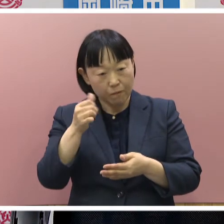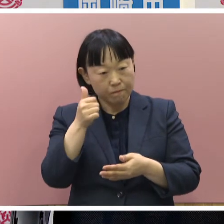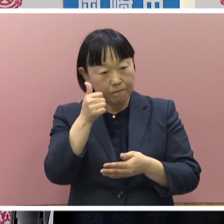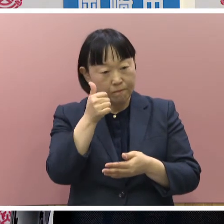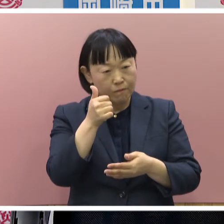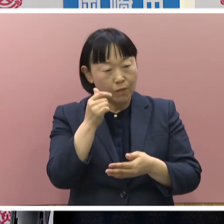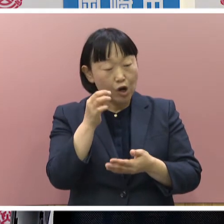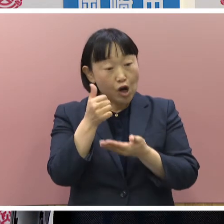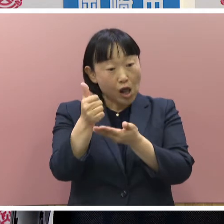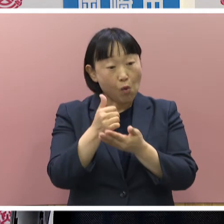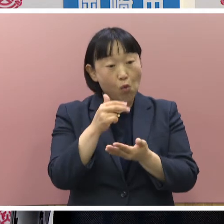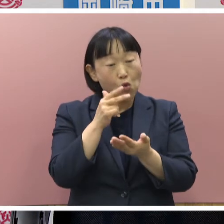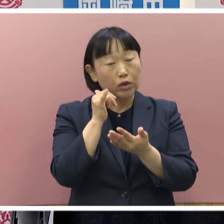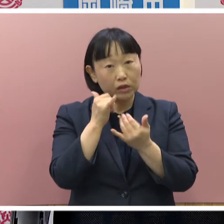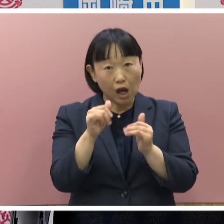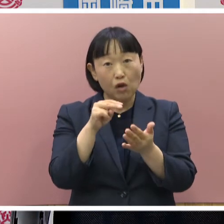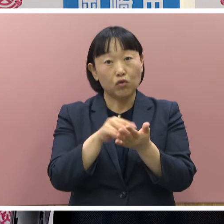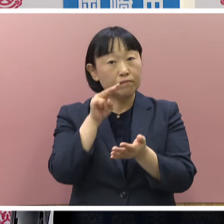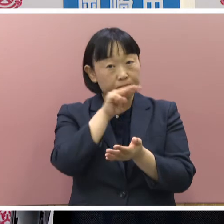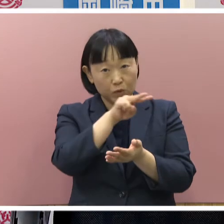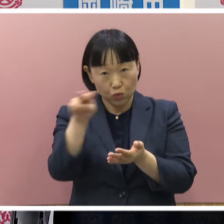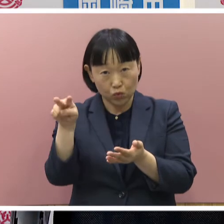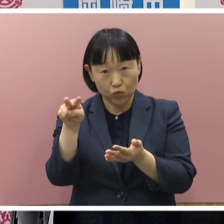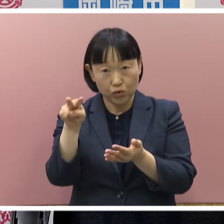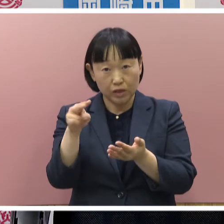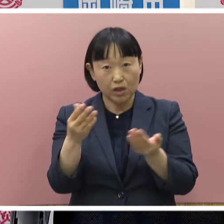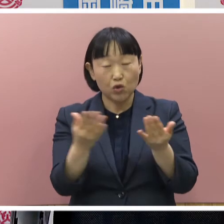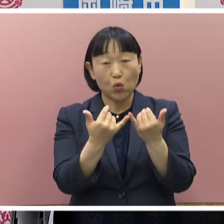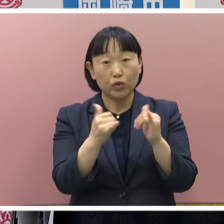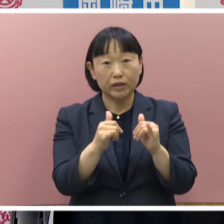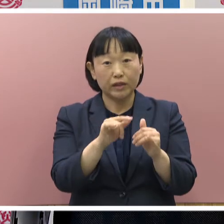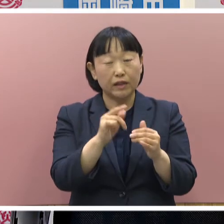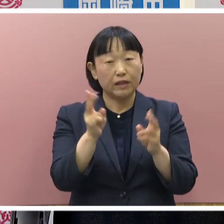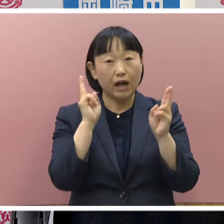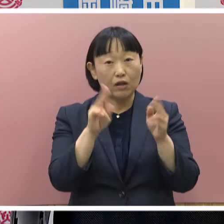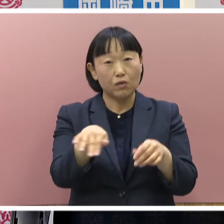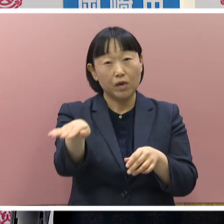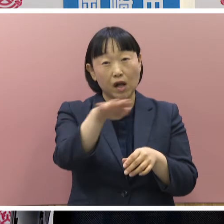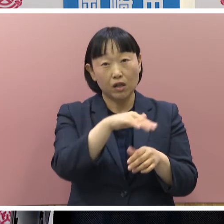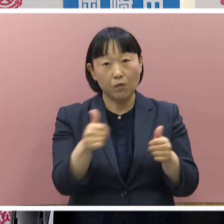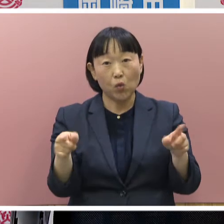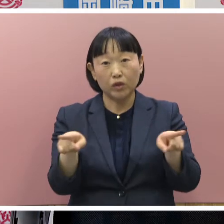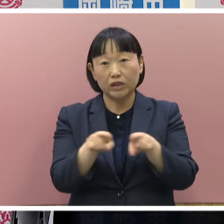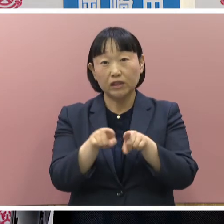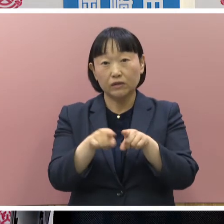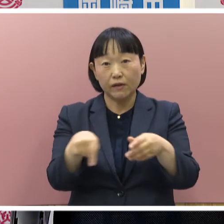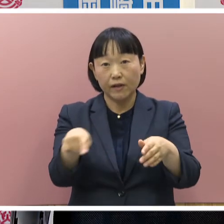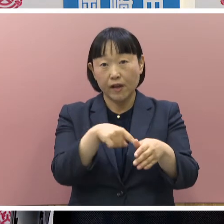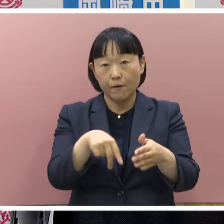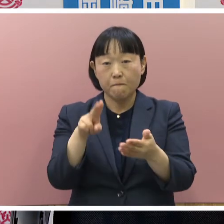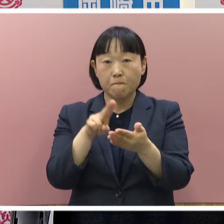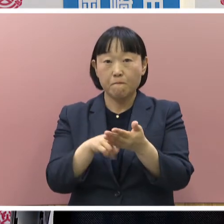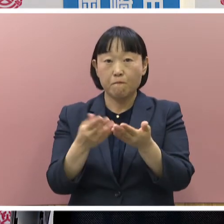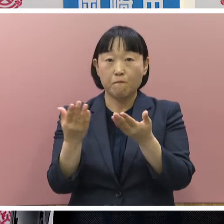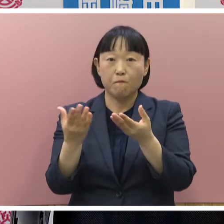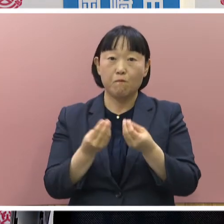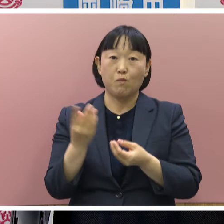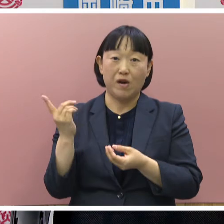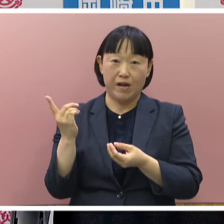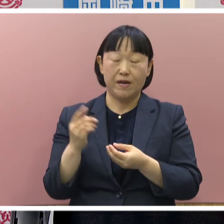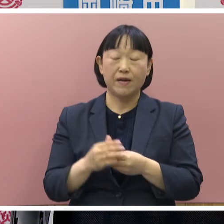市の魅力を掘り起こし、地元の職人や事業者の皆さんと一緒にコンテンツを作り上げていただきました